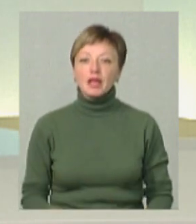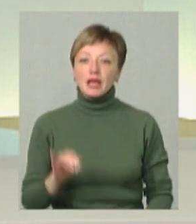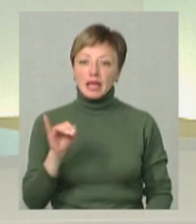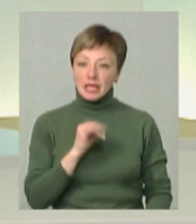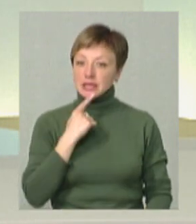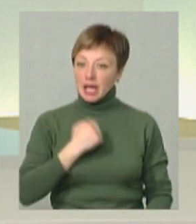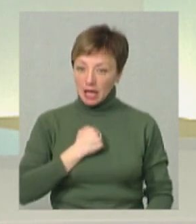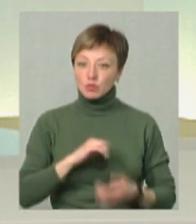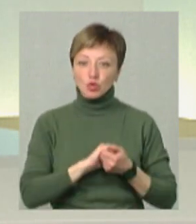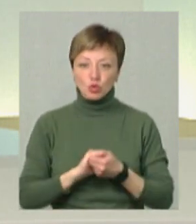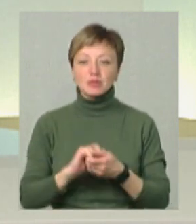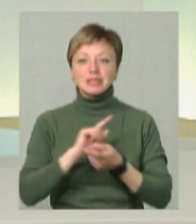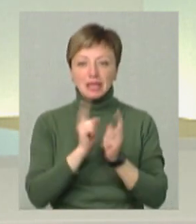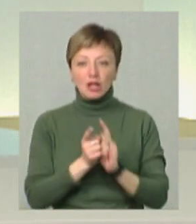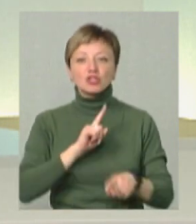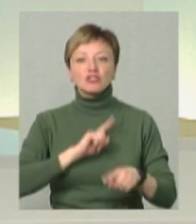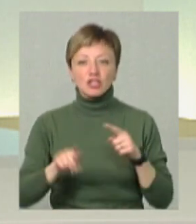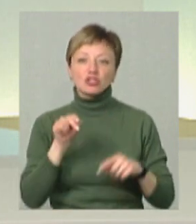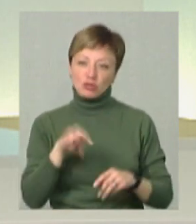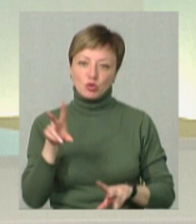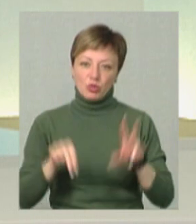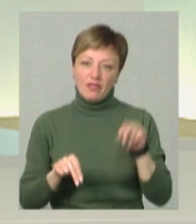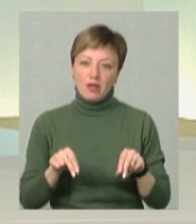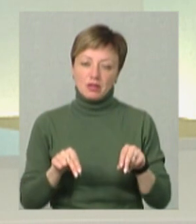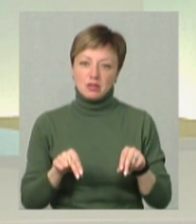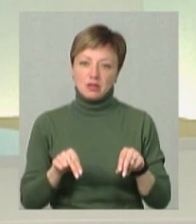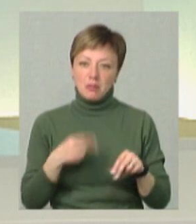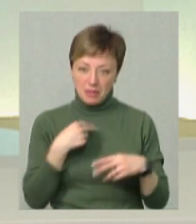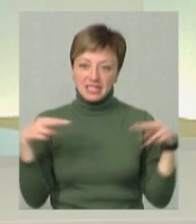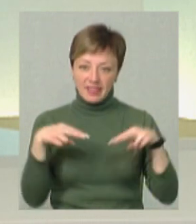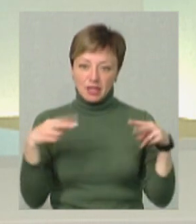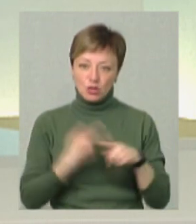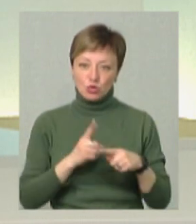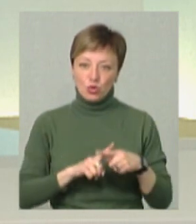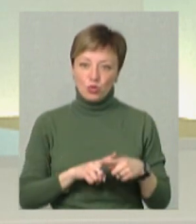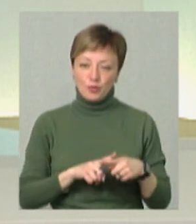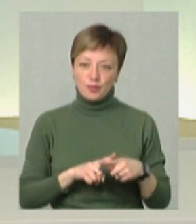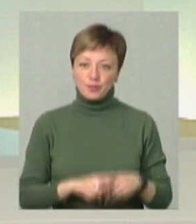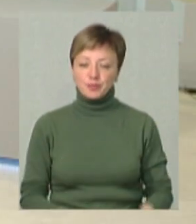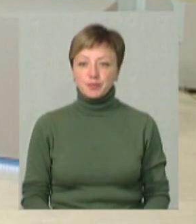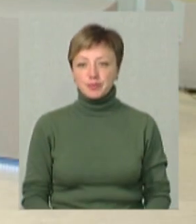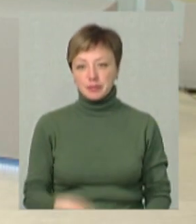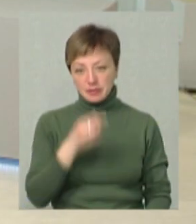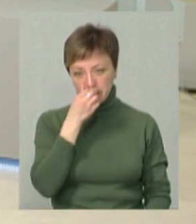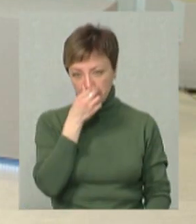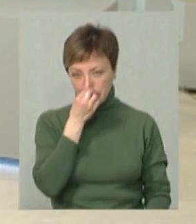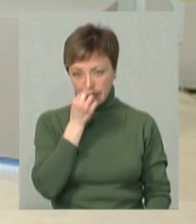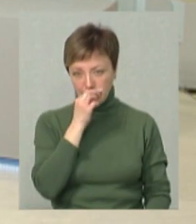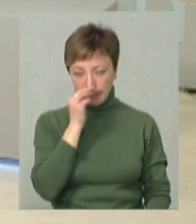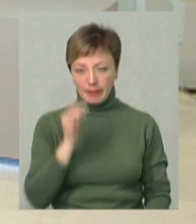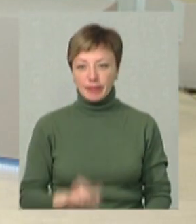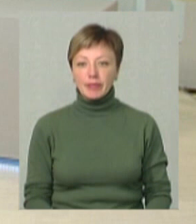Радянським Союзом це сталося швидше, ніж вони сподівалися. Ми свідки цього. Так. І